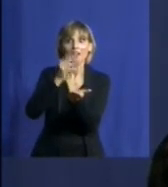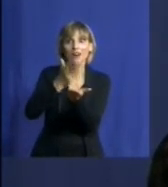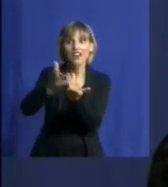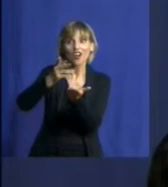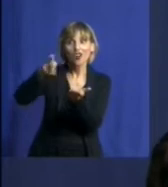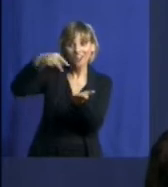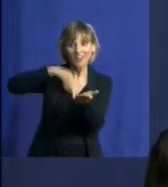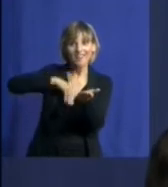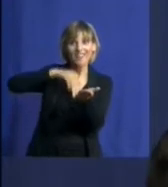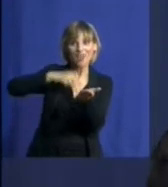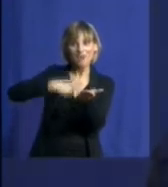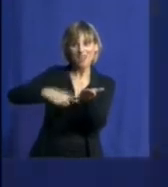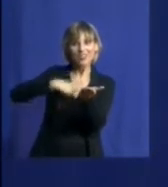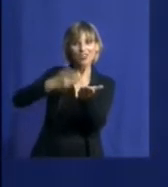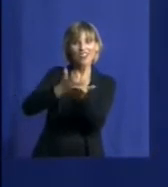quell'orecchino?